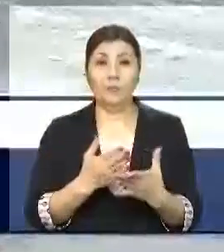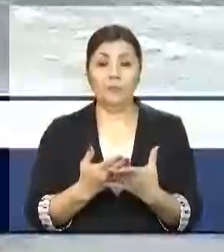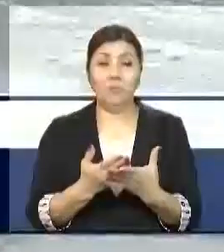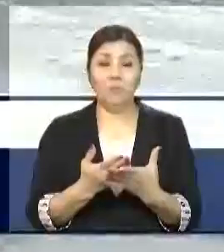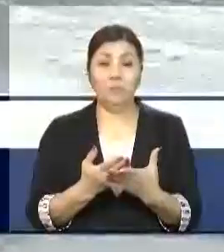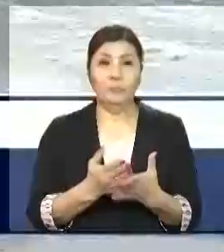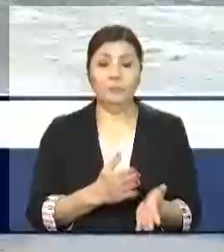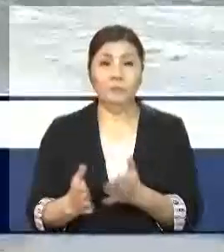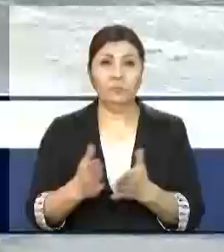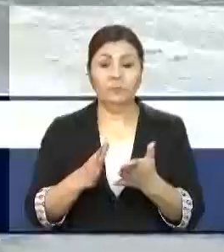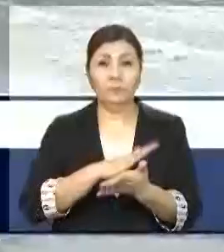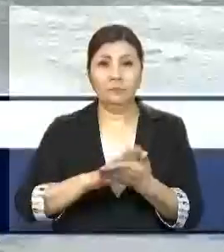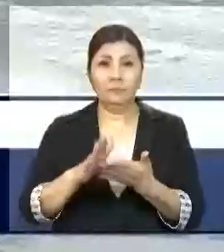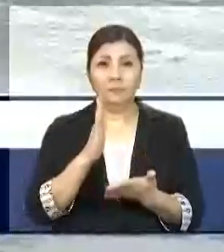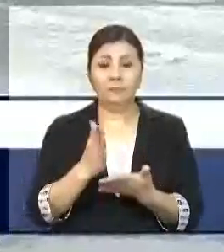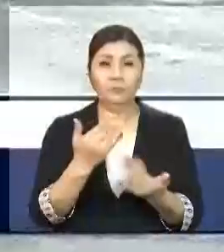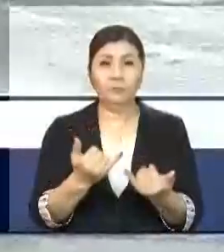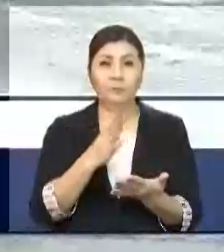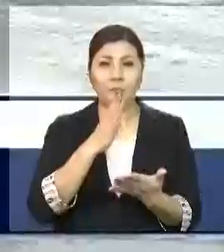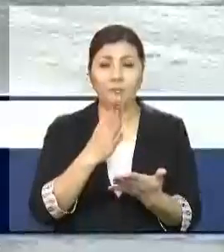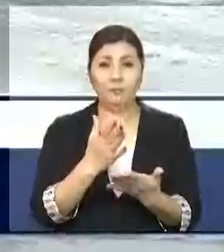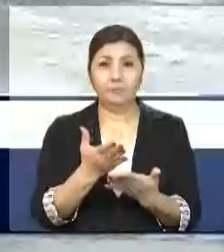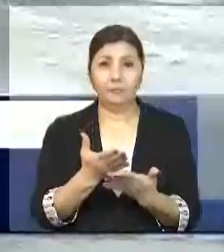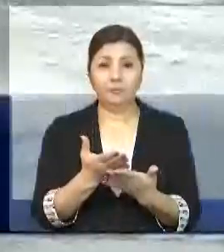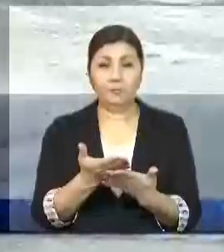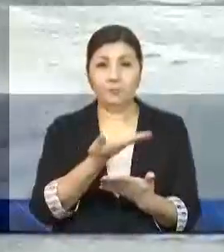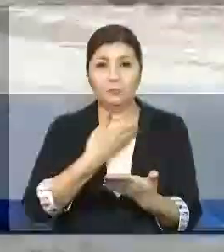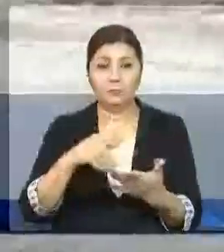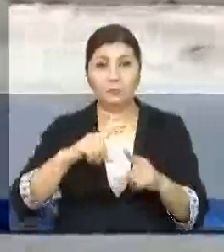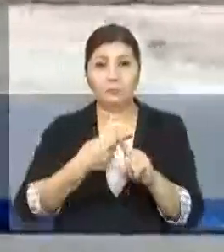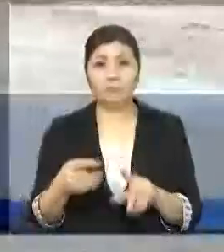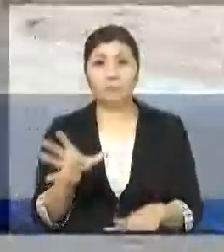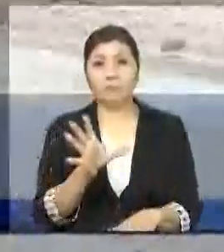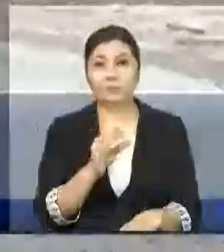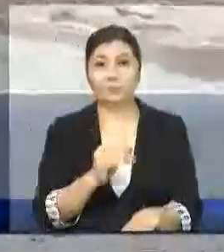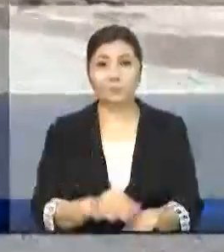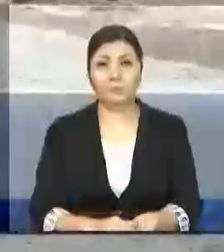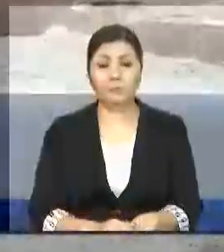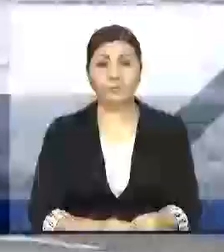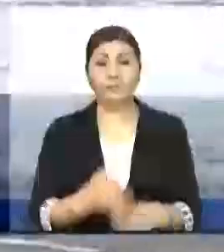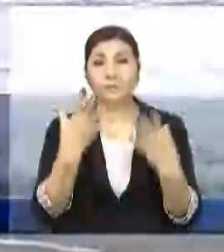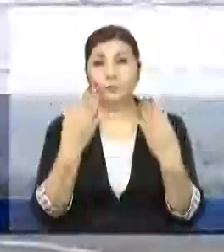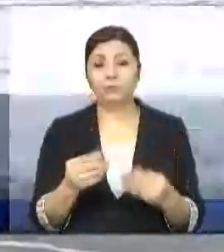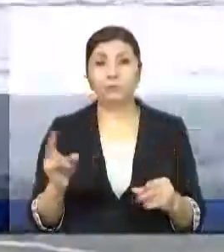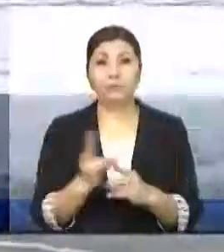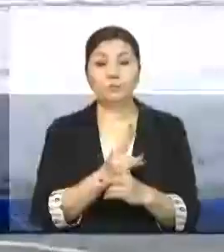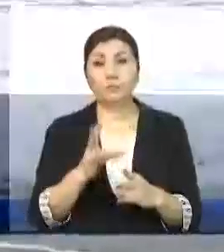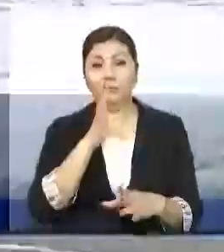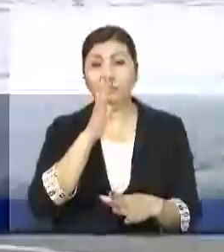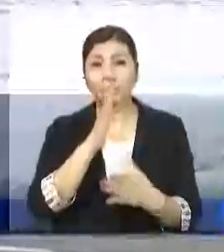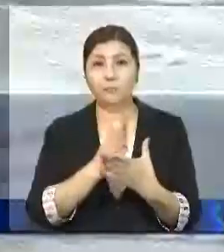ұстау мекемесінде боламыз. Қазіргі таңда біздерде техникалардың барлығы күндізгі және түнгі ауысымды